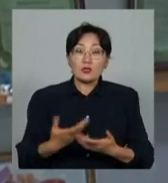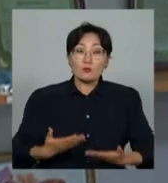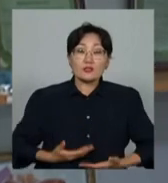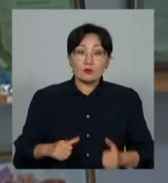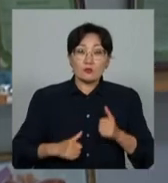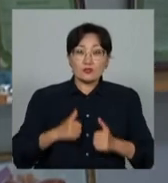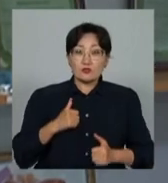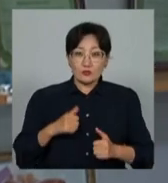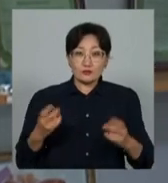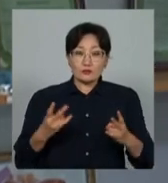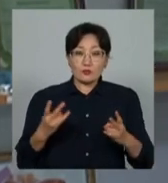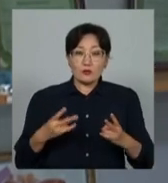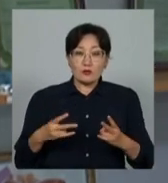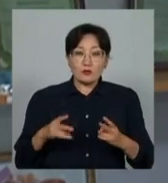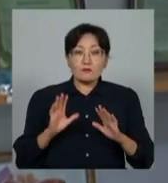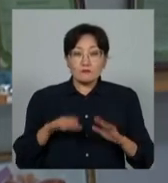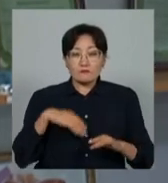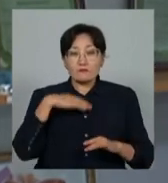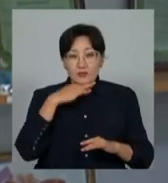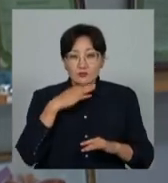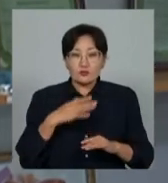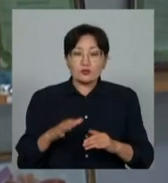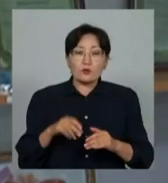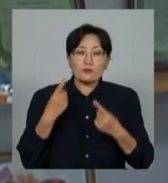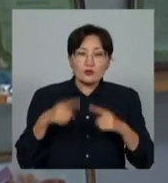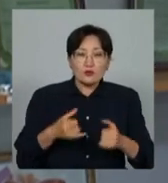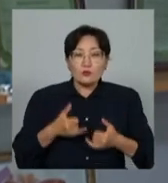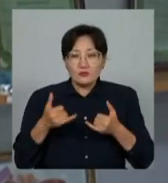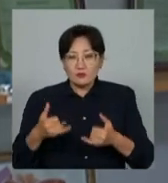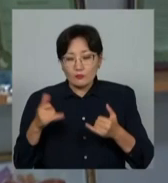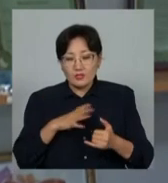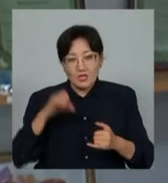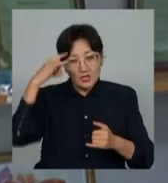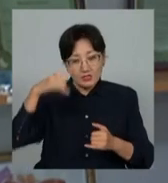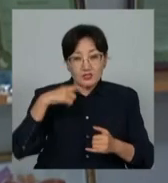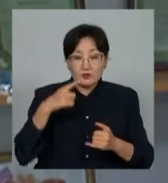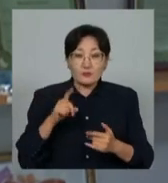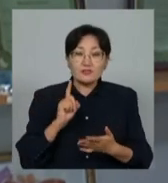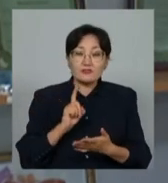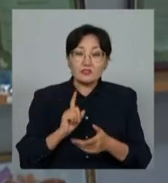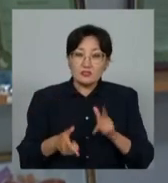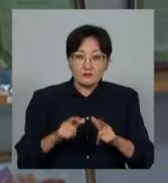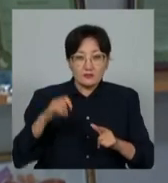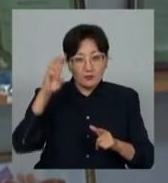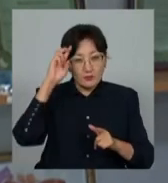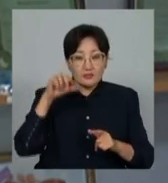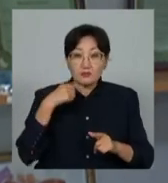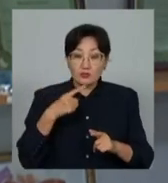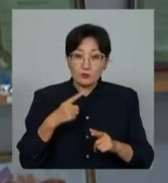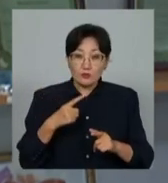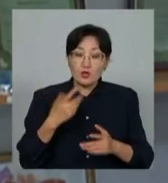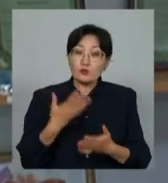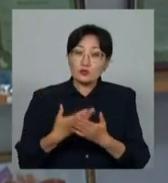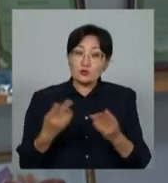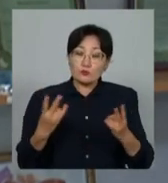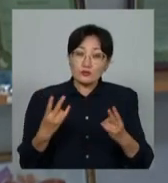Көрінгеннің алдында жалпақтамайық, жетеді. Тіліміз тұғырына қонсын. Қазақ тілі шын мәнді мемлекеттік тіл екенін